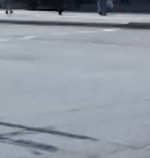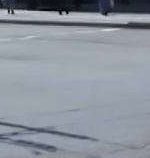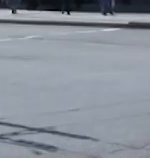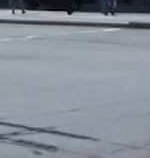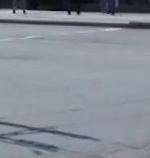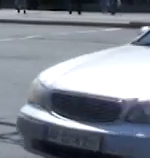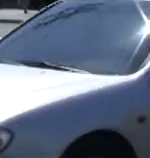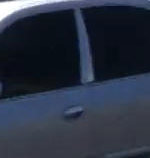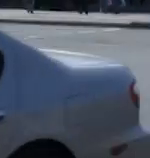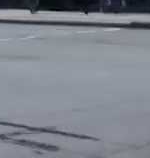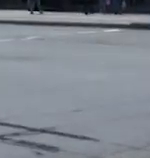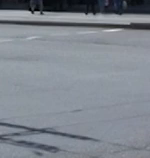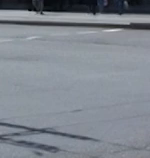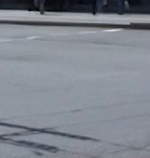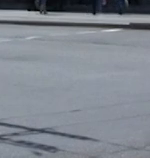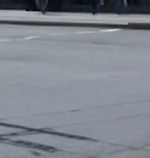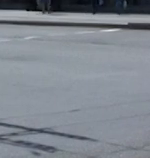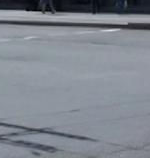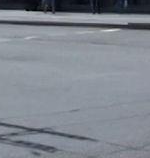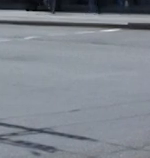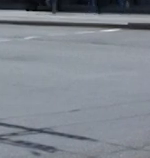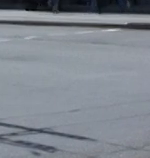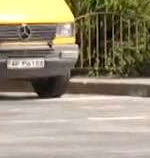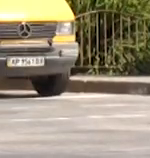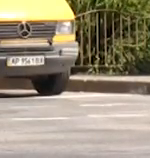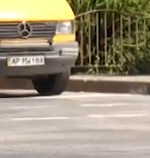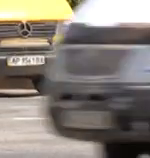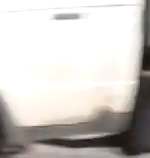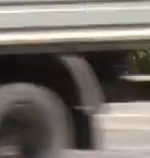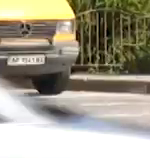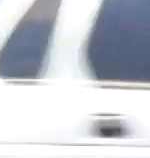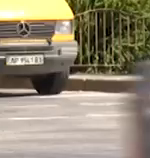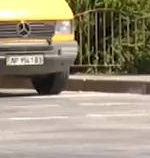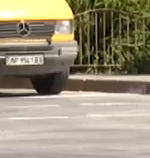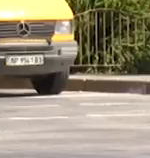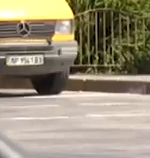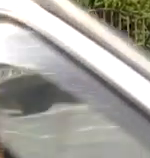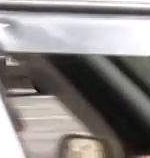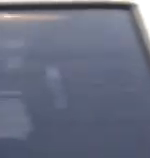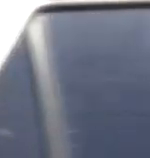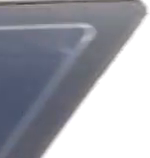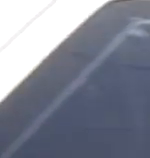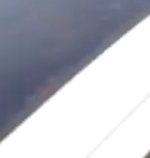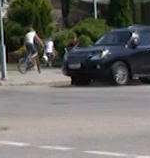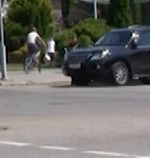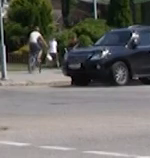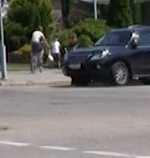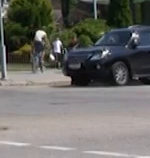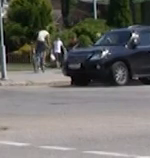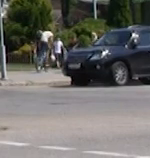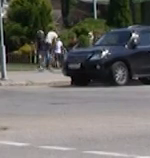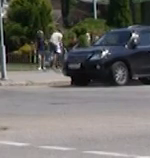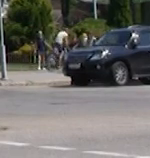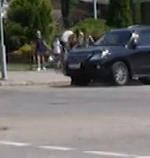продовження руху в бік площі Запорізької. Приватний транспорт і комунальні автобуси будуть їздити за своїм розпорядком через